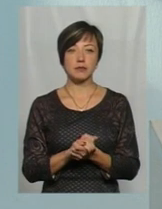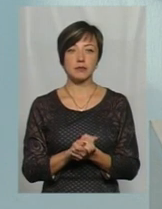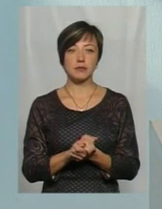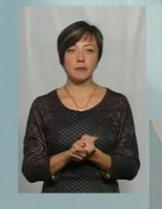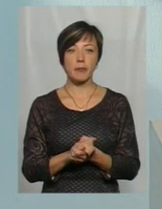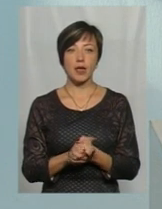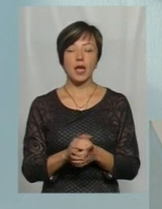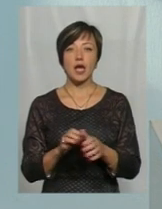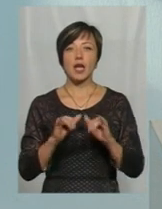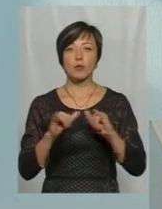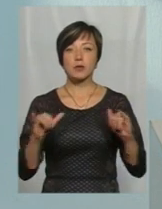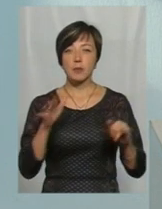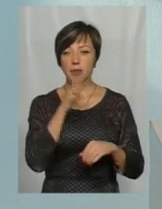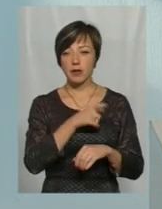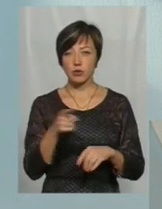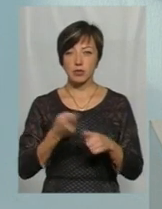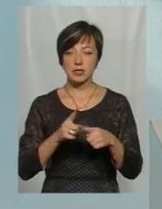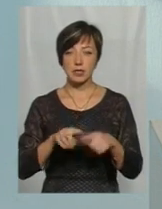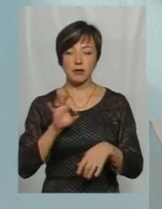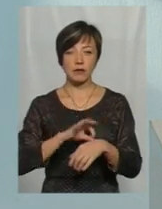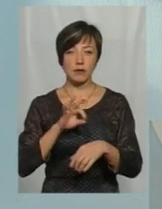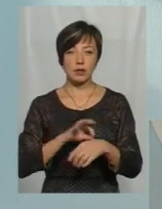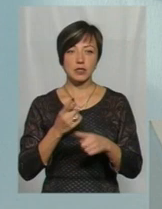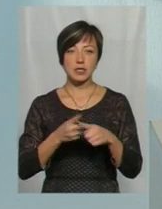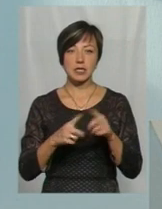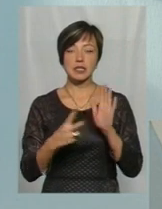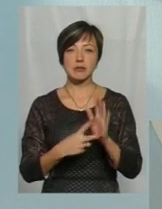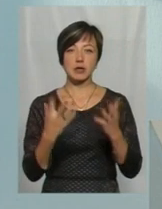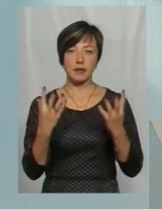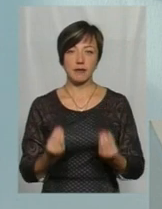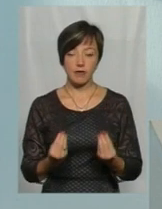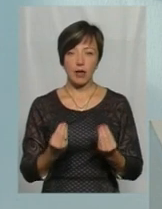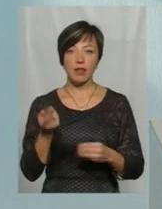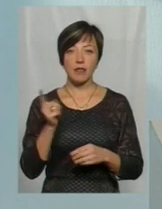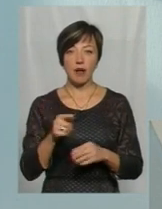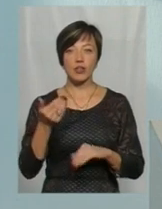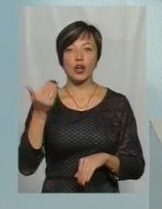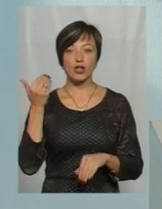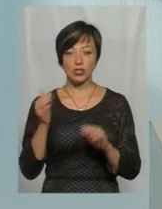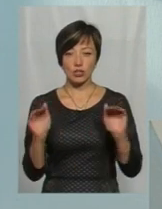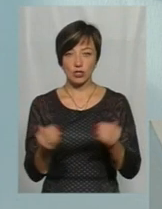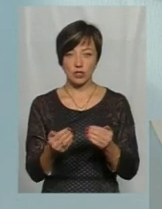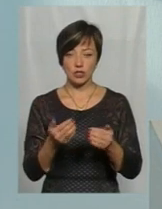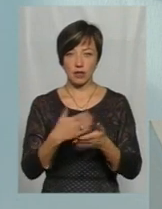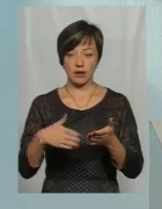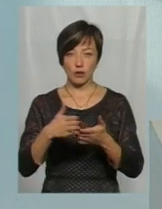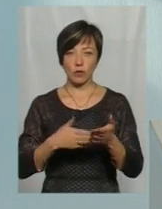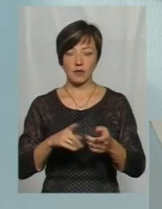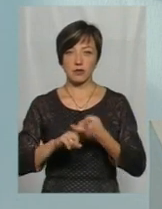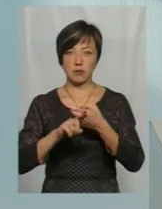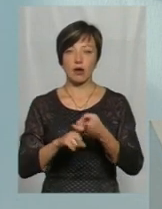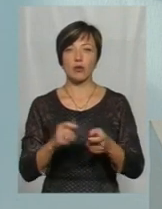інкубаційний період, я повторююсь, для цих інфекційних захворювань – це 7 днів, навіть і раніше було. Тобто у